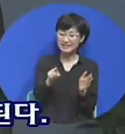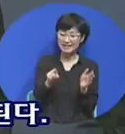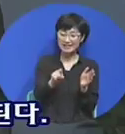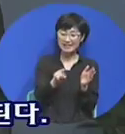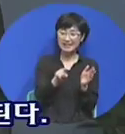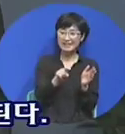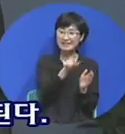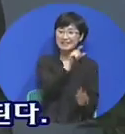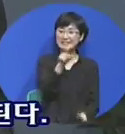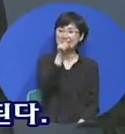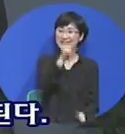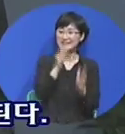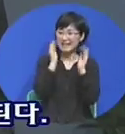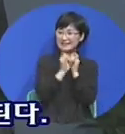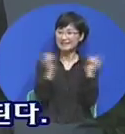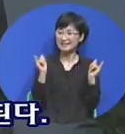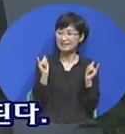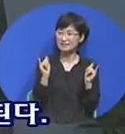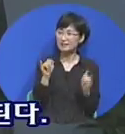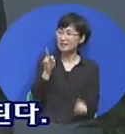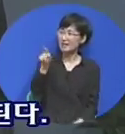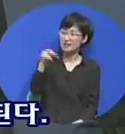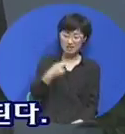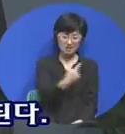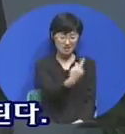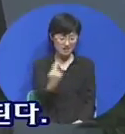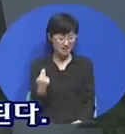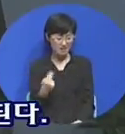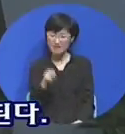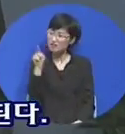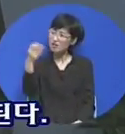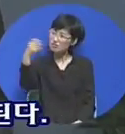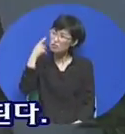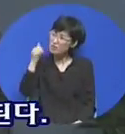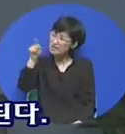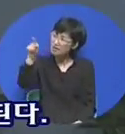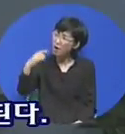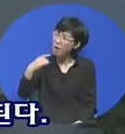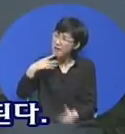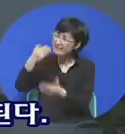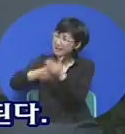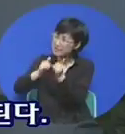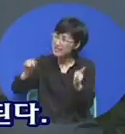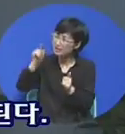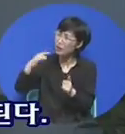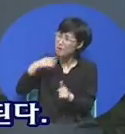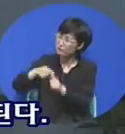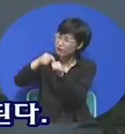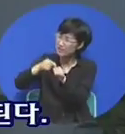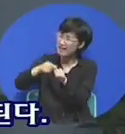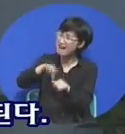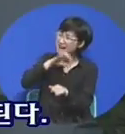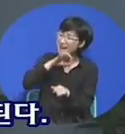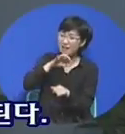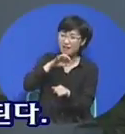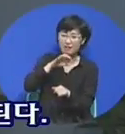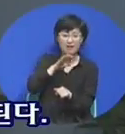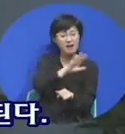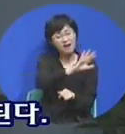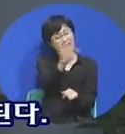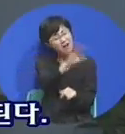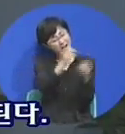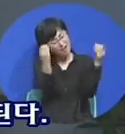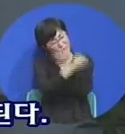시연 사는 사람들 시비 거는데요. 유 목사는 남은 자, 자기들만 구원받은 남은 자라고 한다. 이렇게 또 거짓말 하는데 정말 회개해야